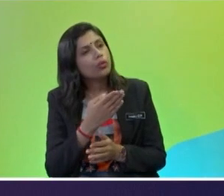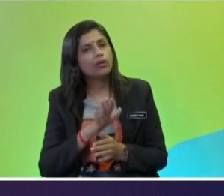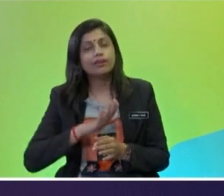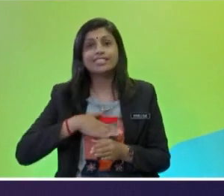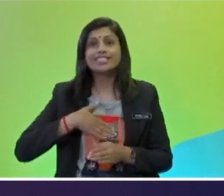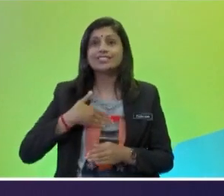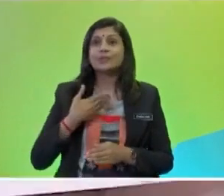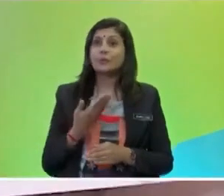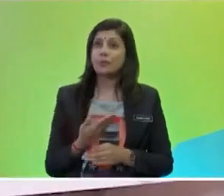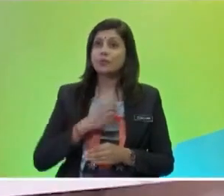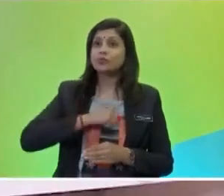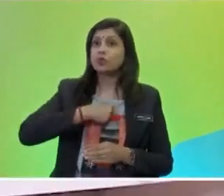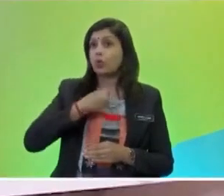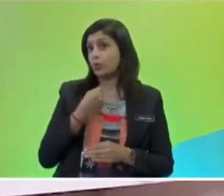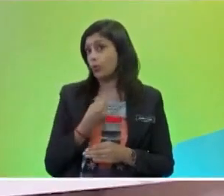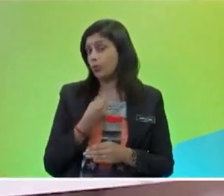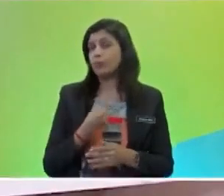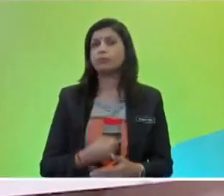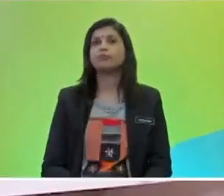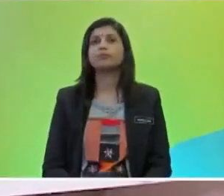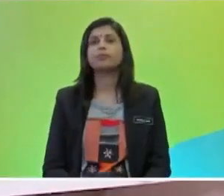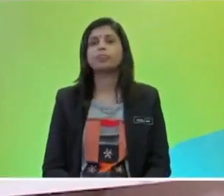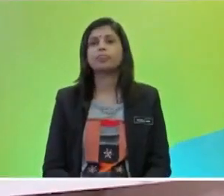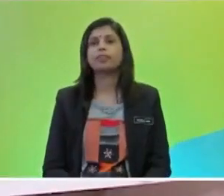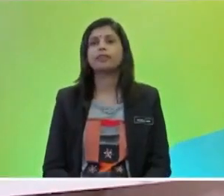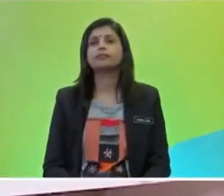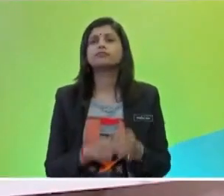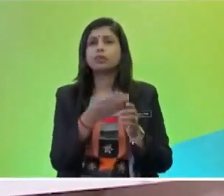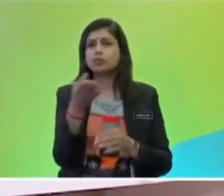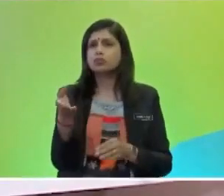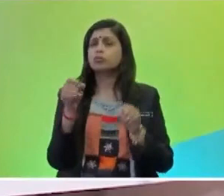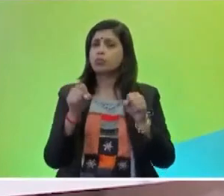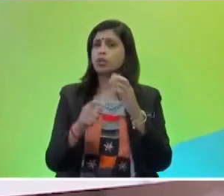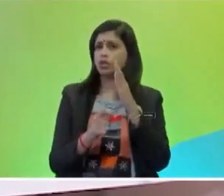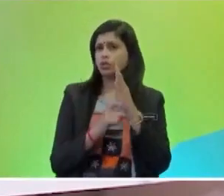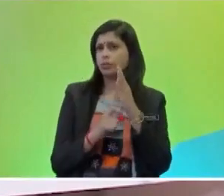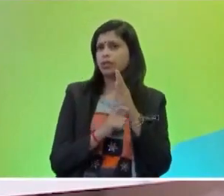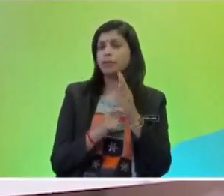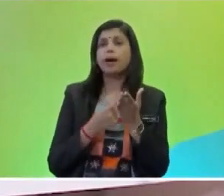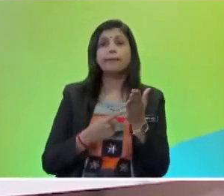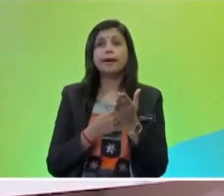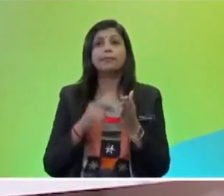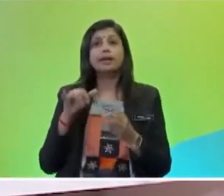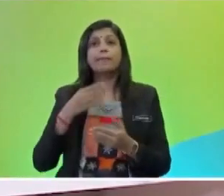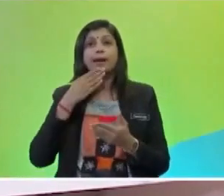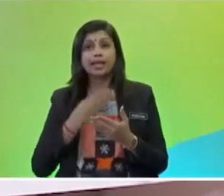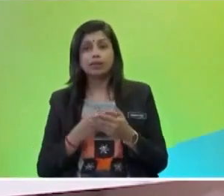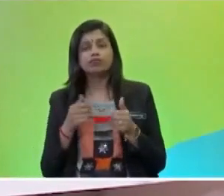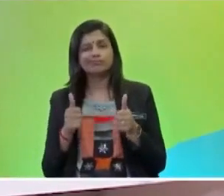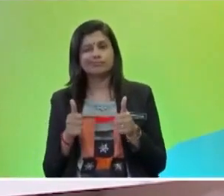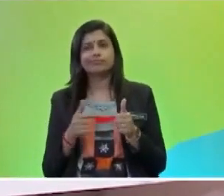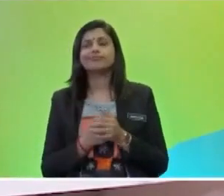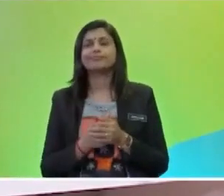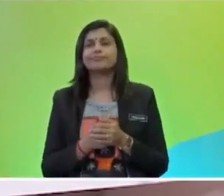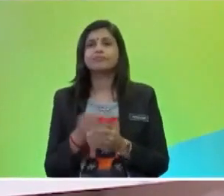rasa seronok. Kalau ada lagi perasaan, tiada masalah. Memang ada banyak perasaan lagi. Okey, so yang ni cikgu tekan tiga